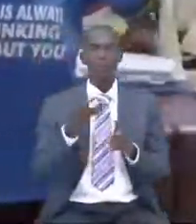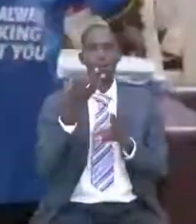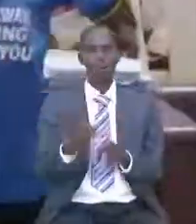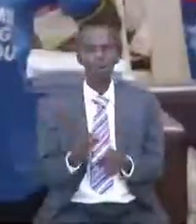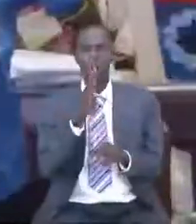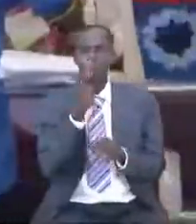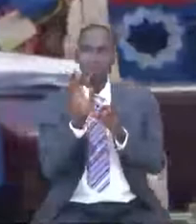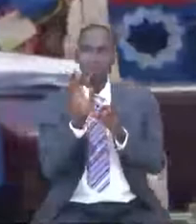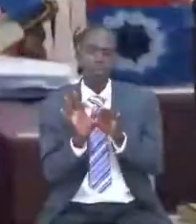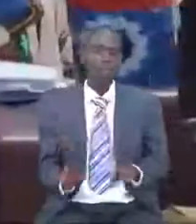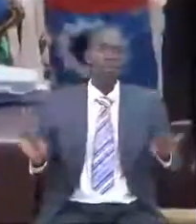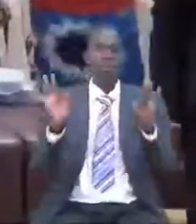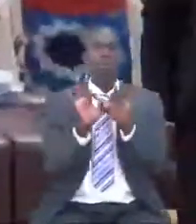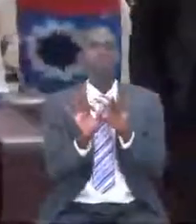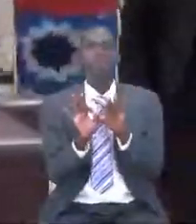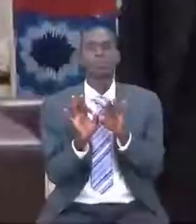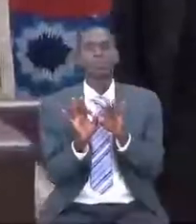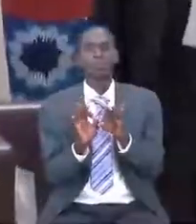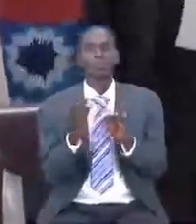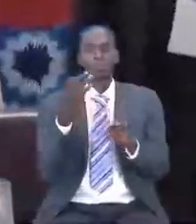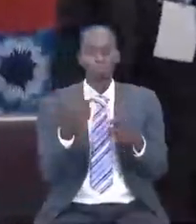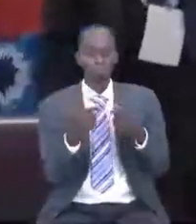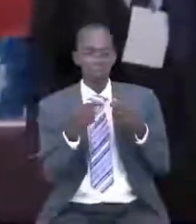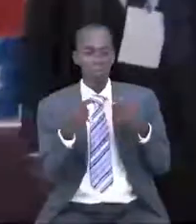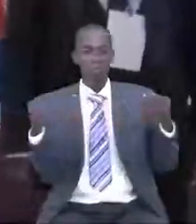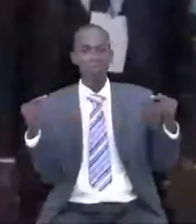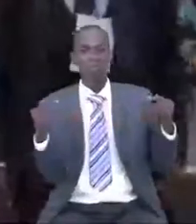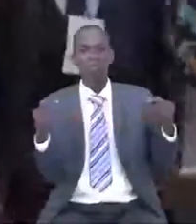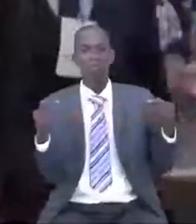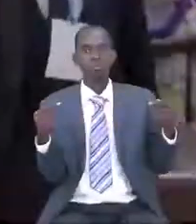maintenant je suis sur le chemin de l'importance.